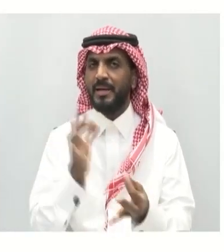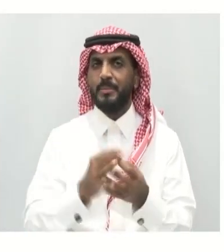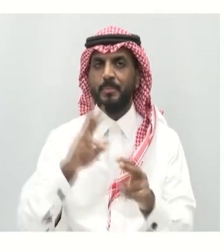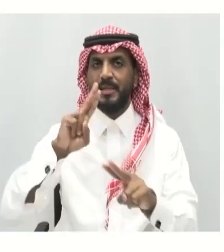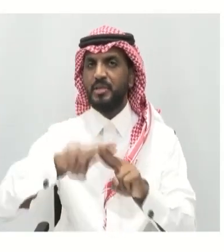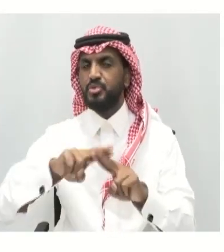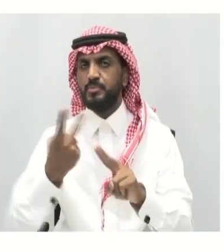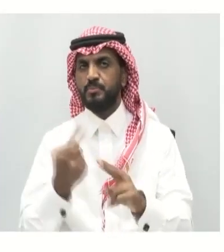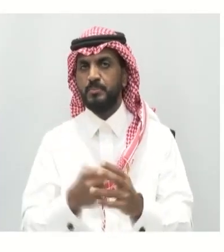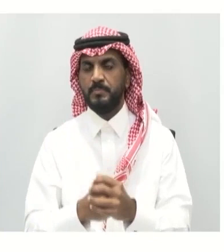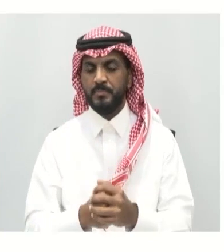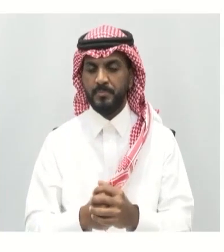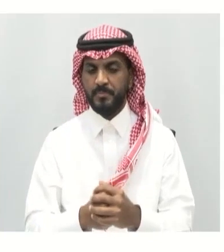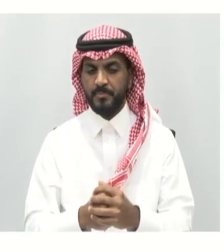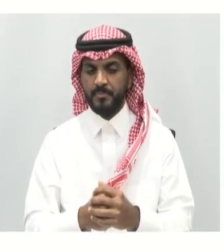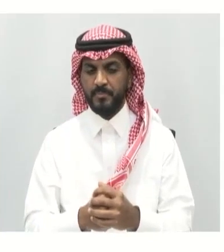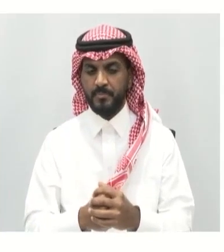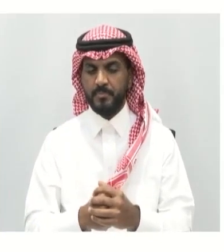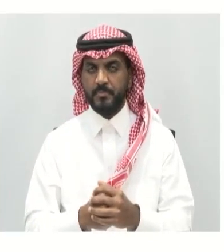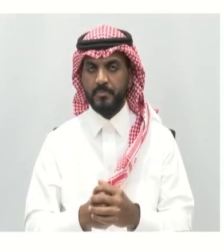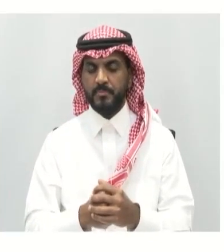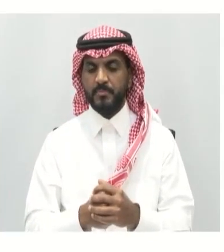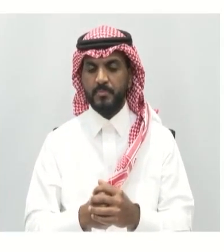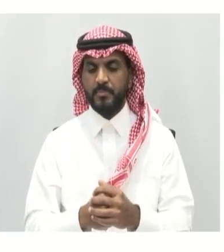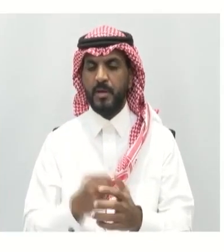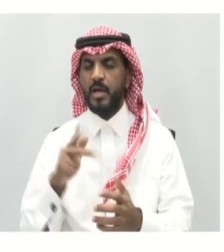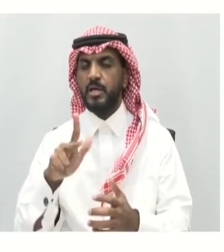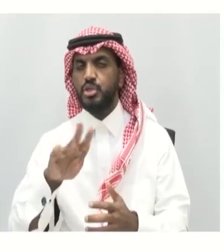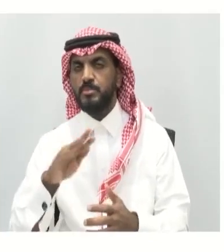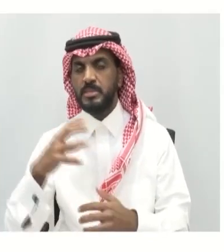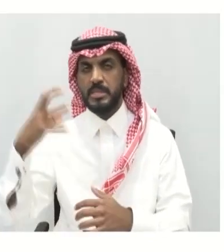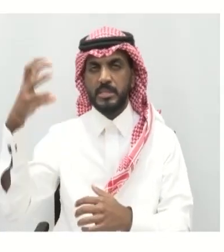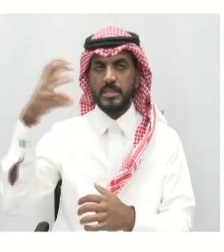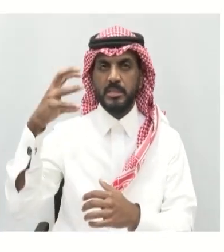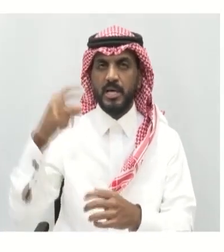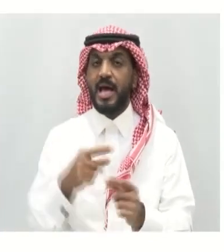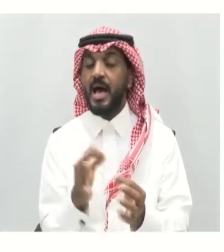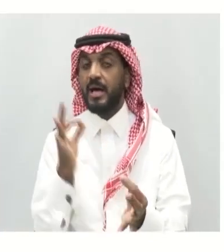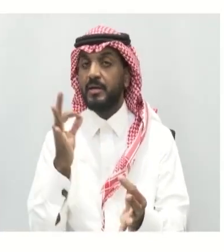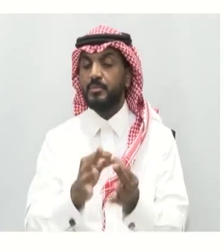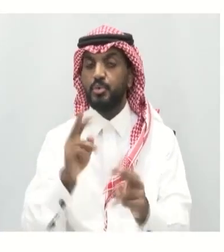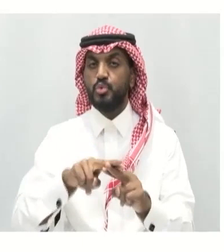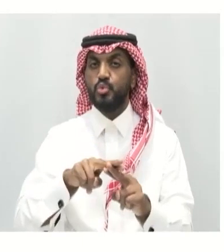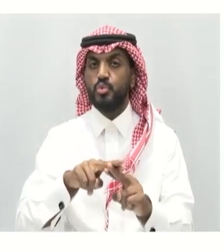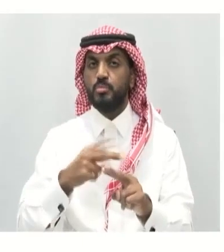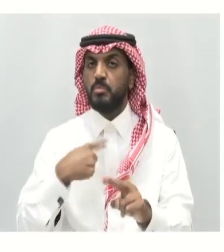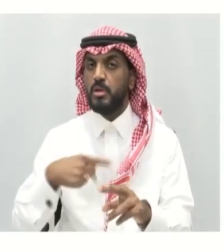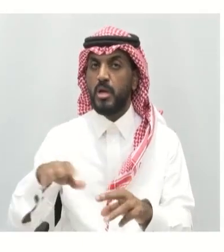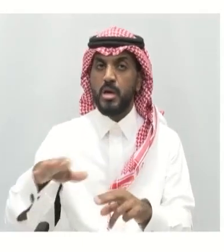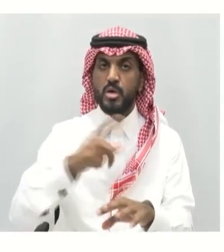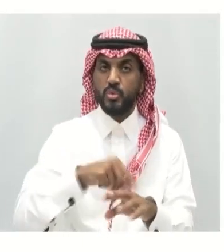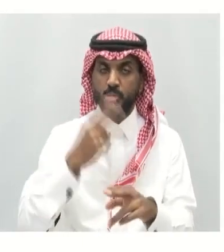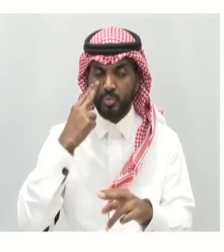هو مزين اللي هو الشمس هو اقرب النجوم لنا فعشان كده نشوف